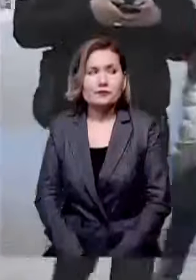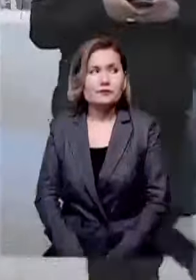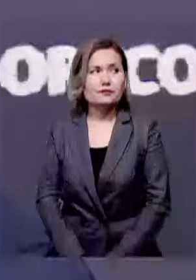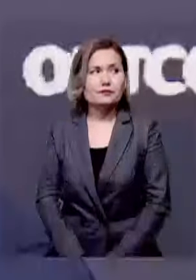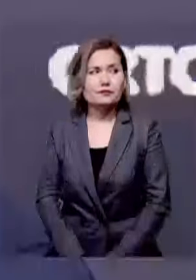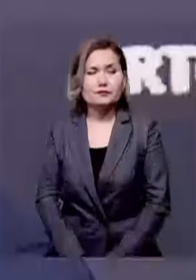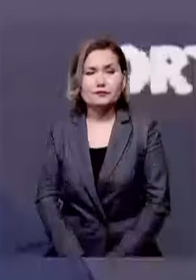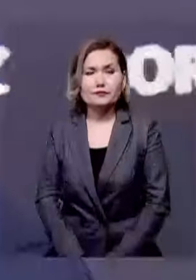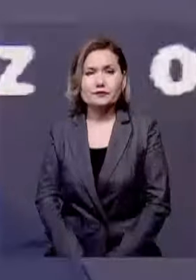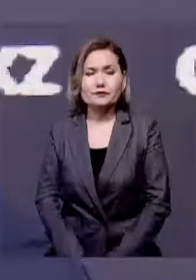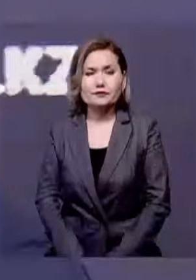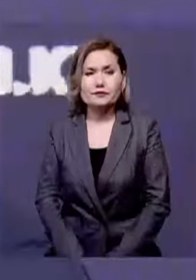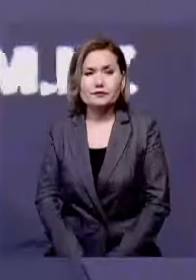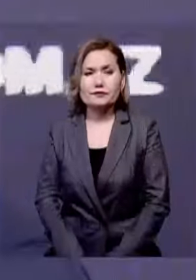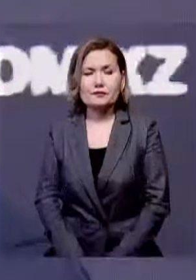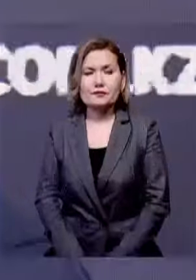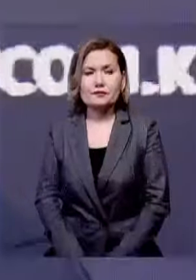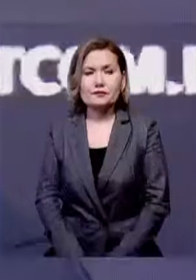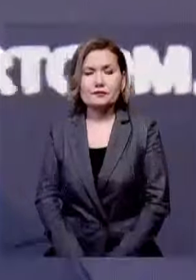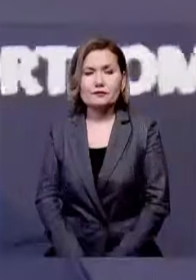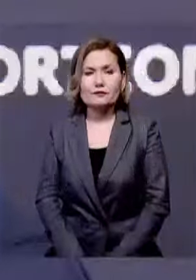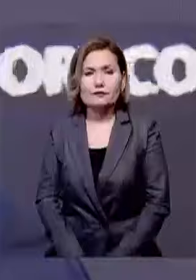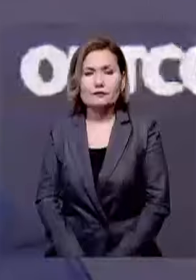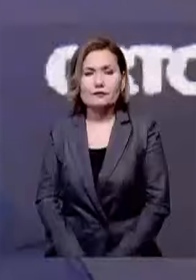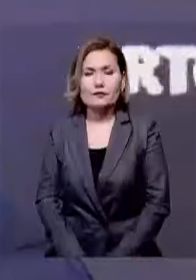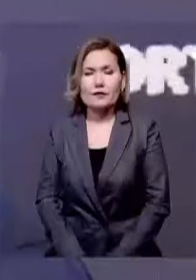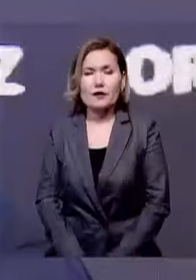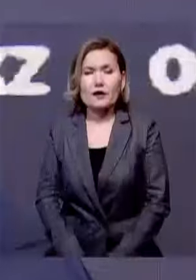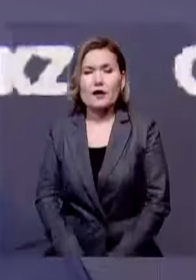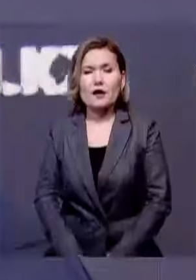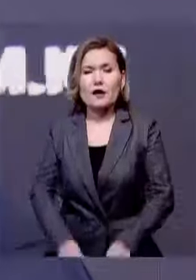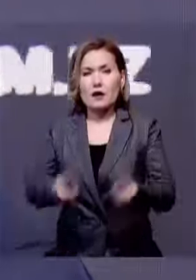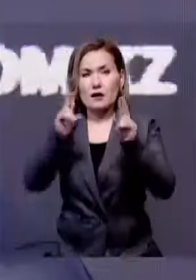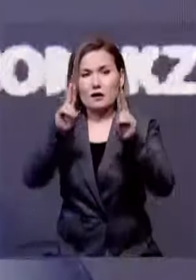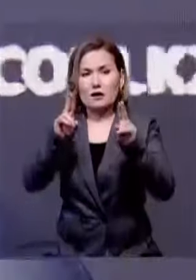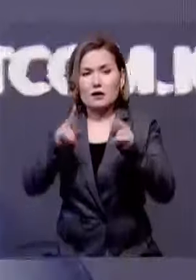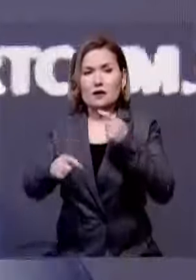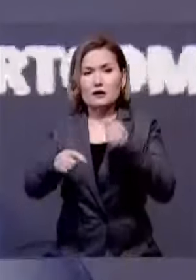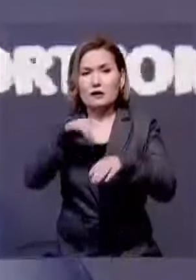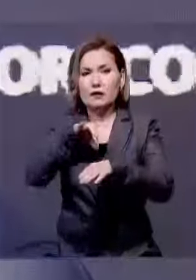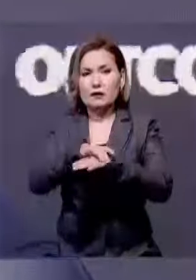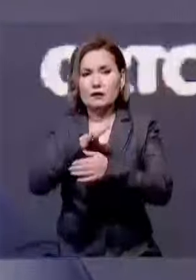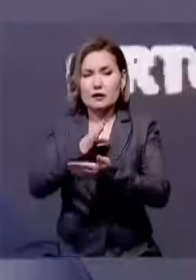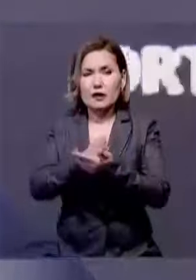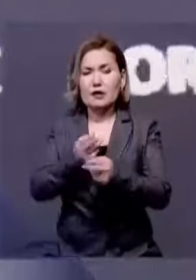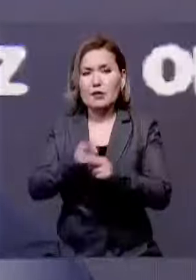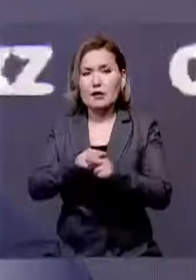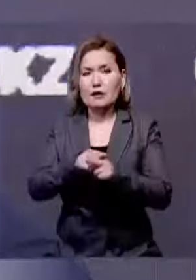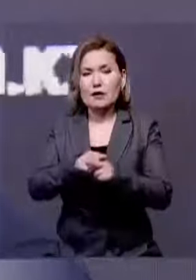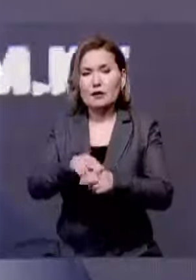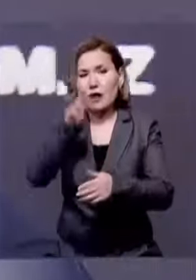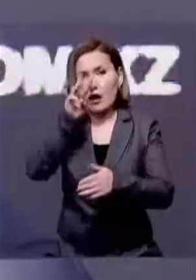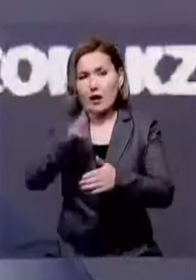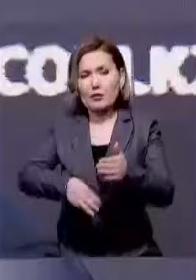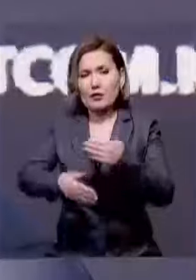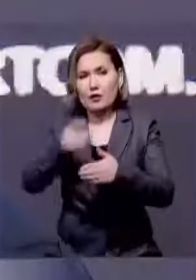Ауыр сол құқық бұзушылықтар болып жатса, Ол жерде тек қана айыппұл салу